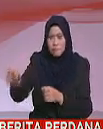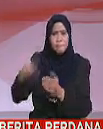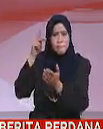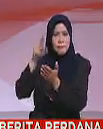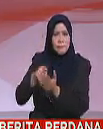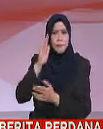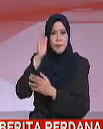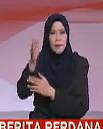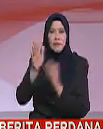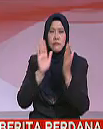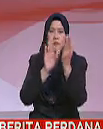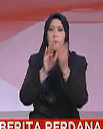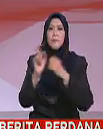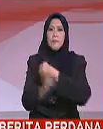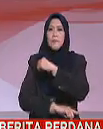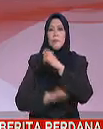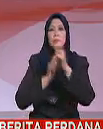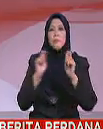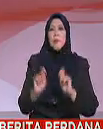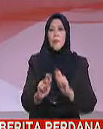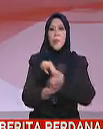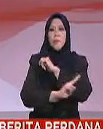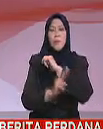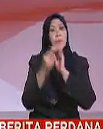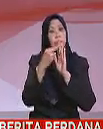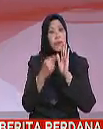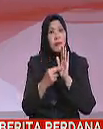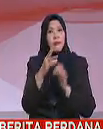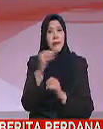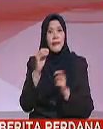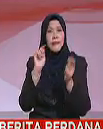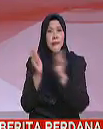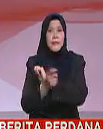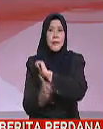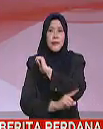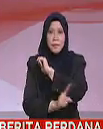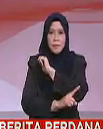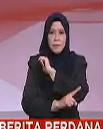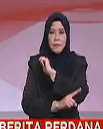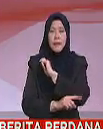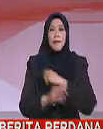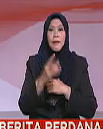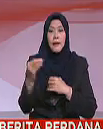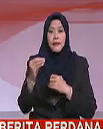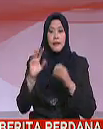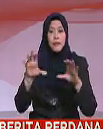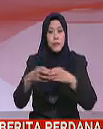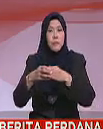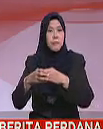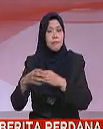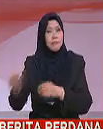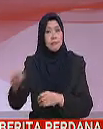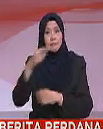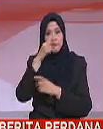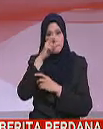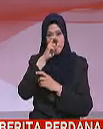itu bakal berdepan tindakan undang-undang termasuk saman dan ganti rugi. Malah, pemilik pasukan Norizam turut